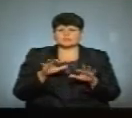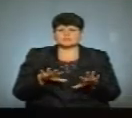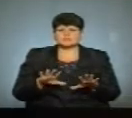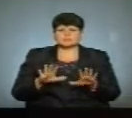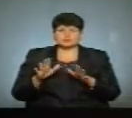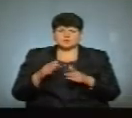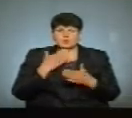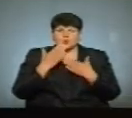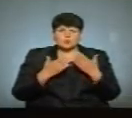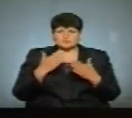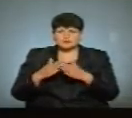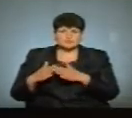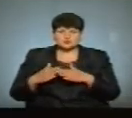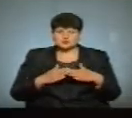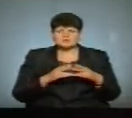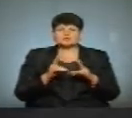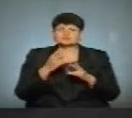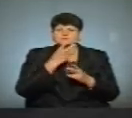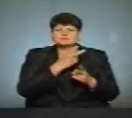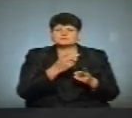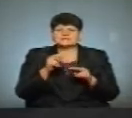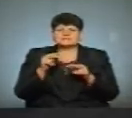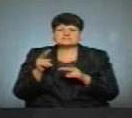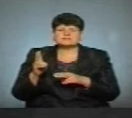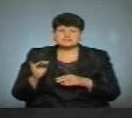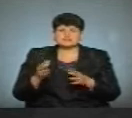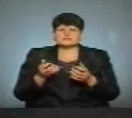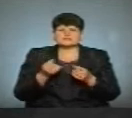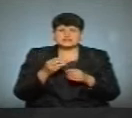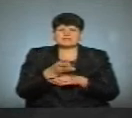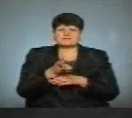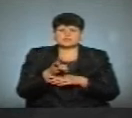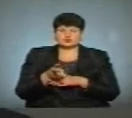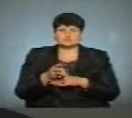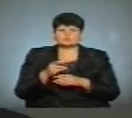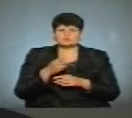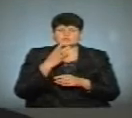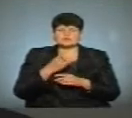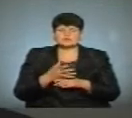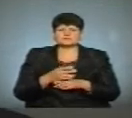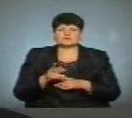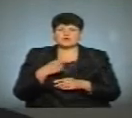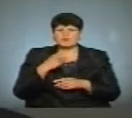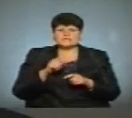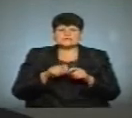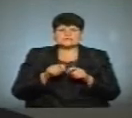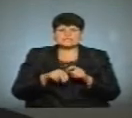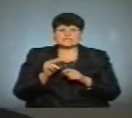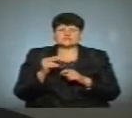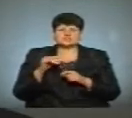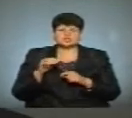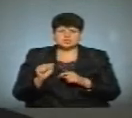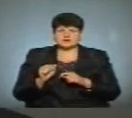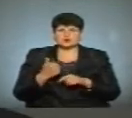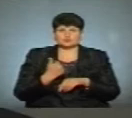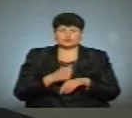опитали сусідів, можливих очевидців та свідків, а також вилучили відео з камер спостереження. Говорить слідча головного управління Національної